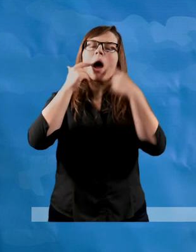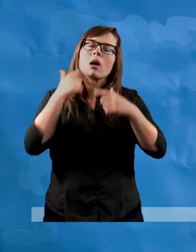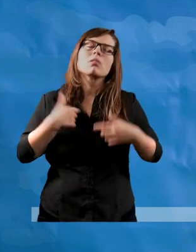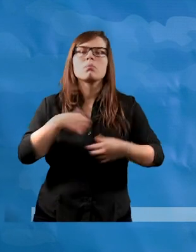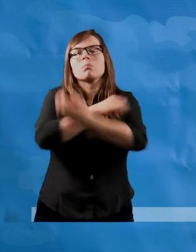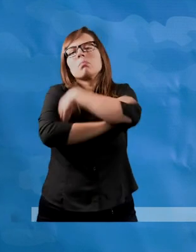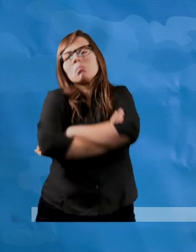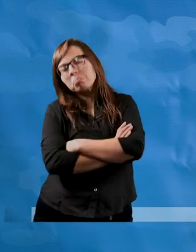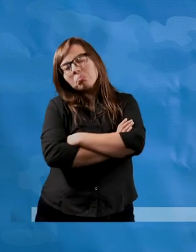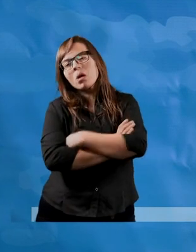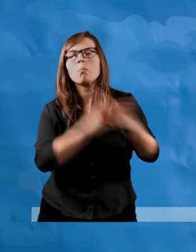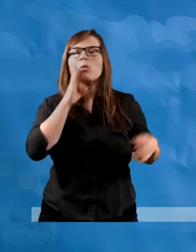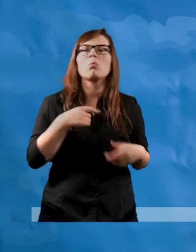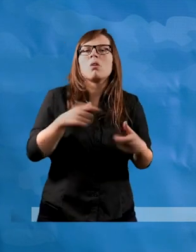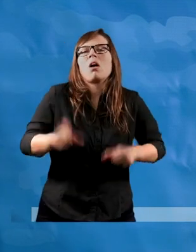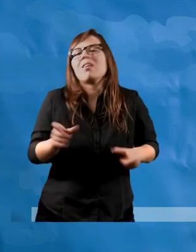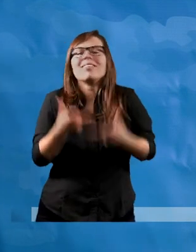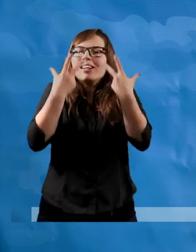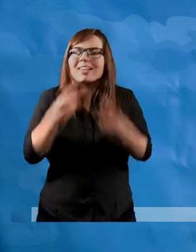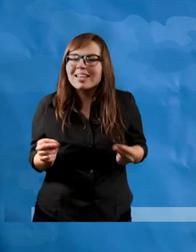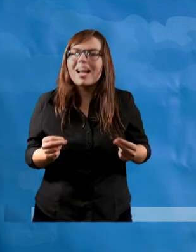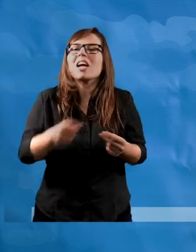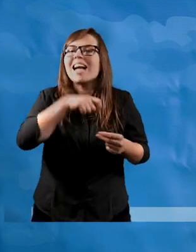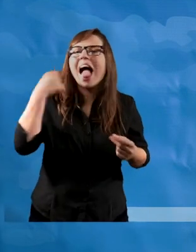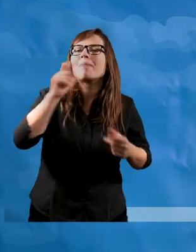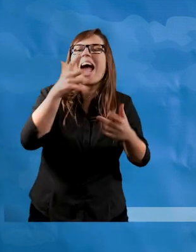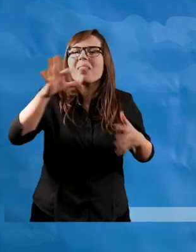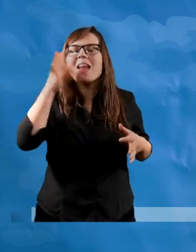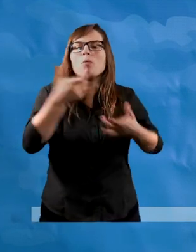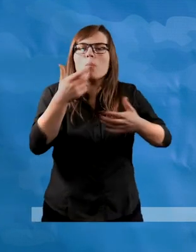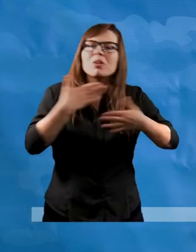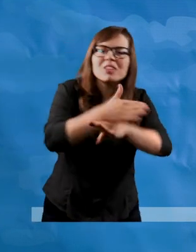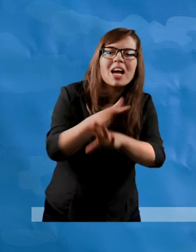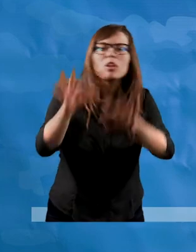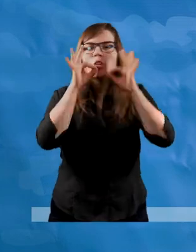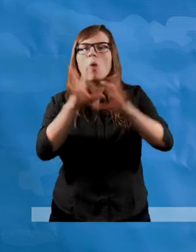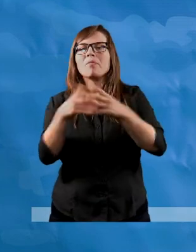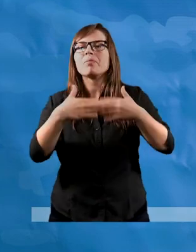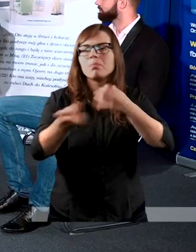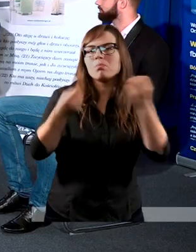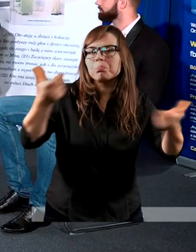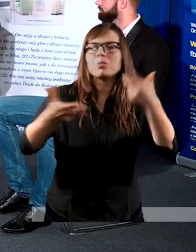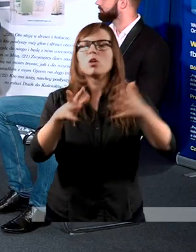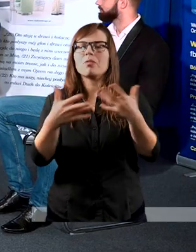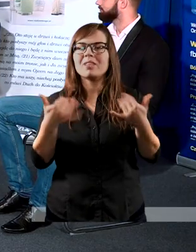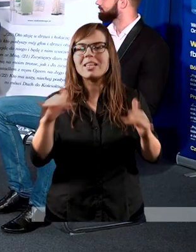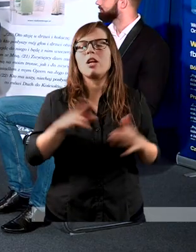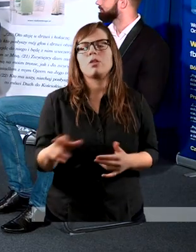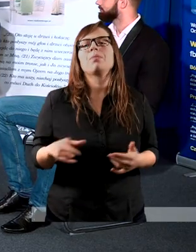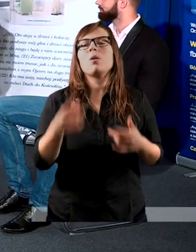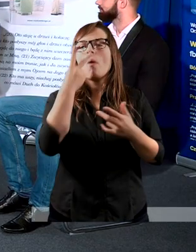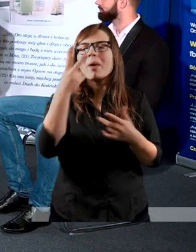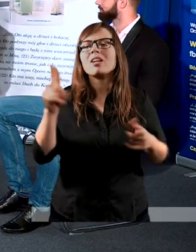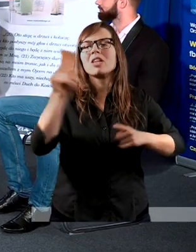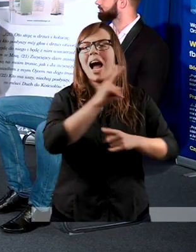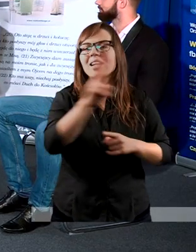płakali, i narzekali, i nie robili tego, co potrafimy robić najlepiej. No, no przecież to nie o to chodzi. Ja myślę, że na każdego z was, właśnie jak tak sobie popatrzyłem,